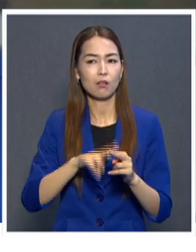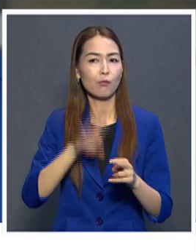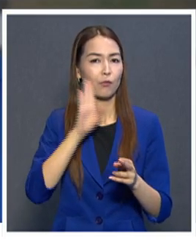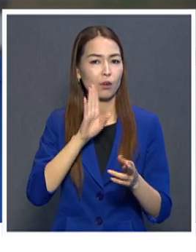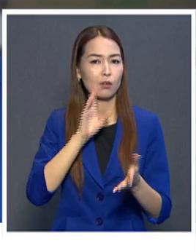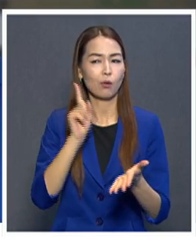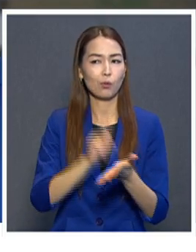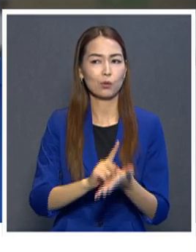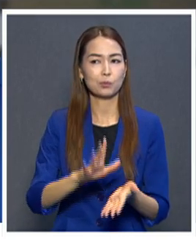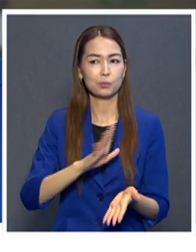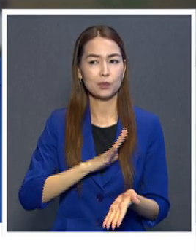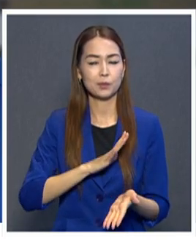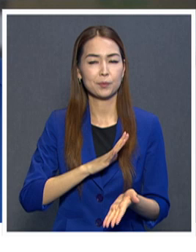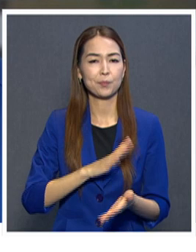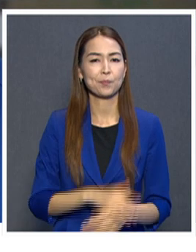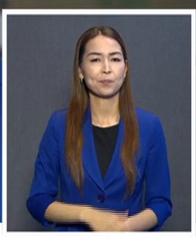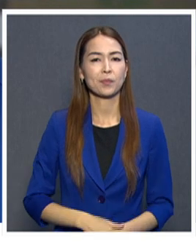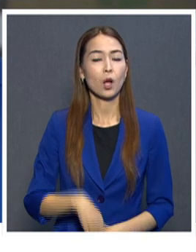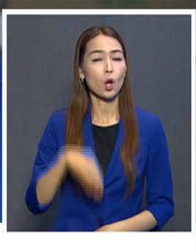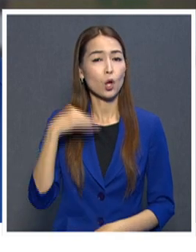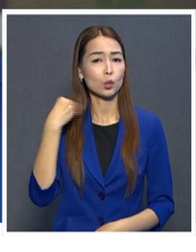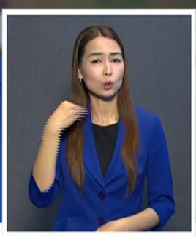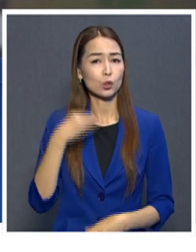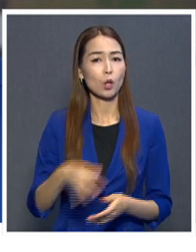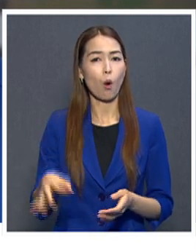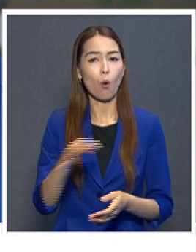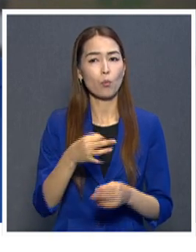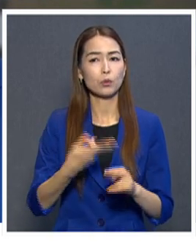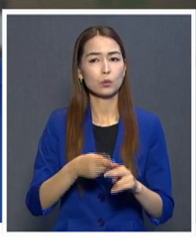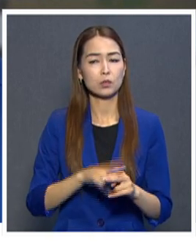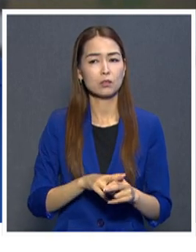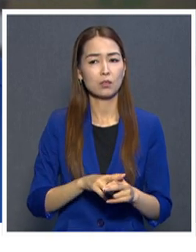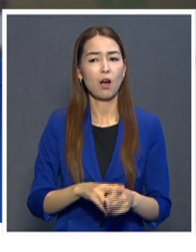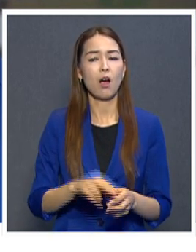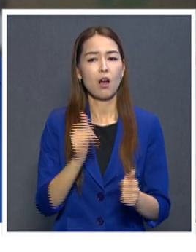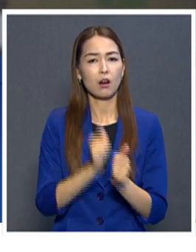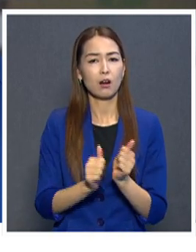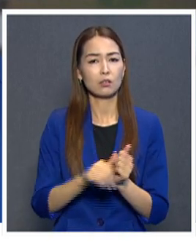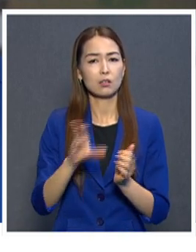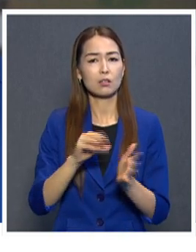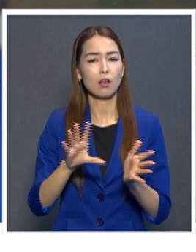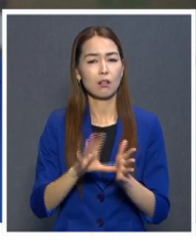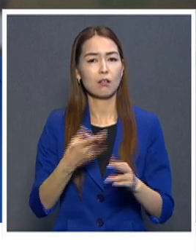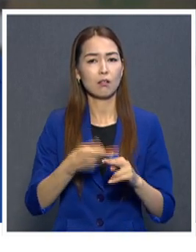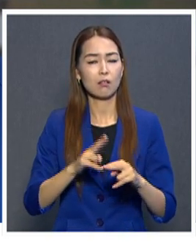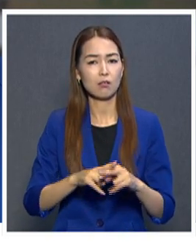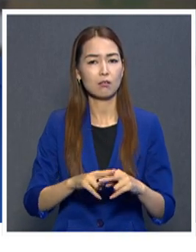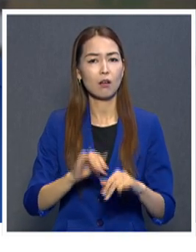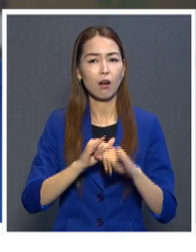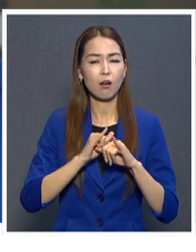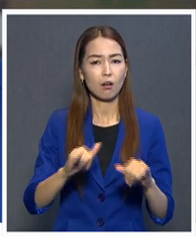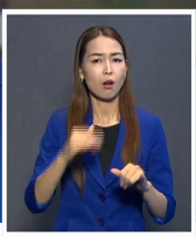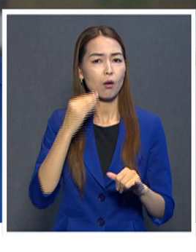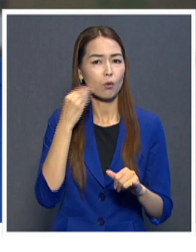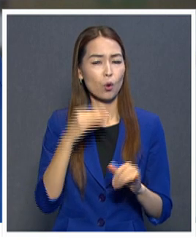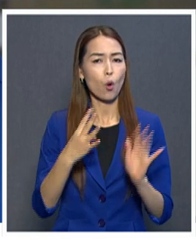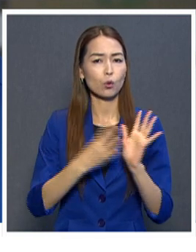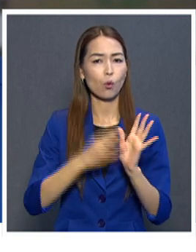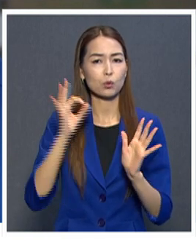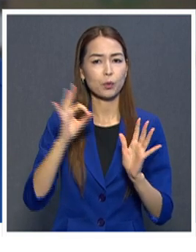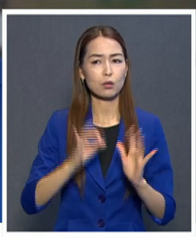келді. Түркістан облысының қажеттілік өндіру энергиясының модернизацияға дейін, жаңғырту жұмысына дейін